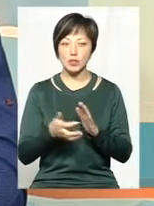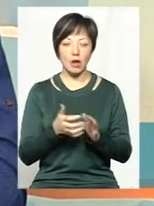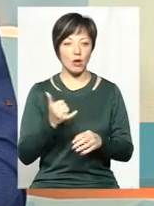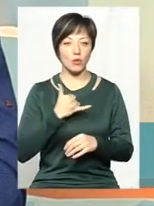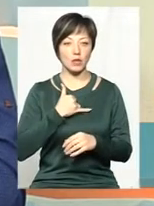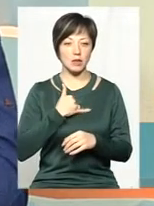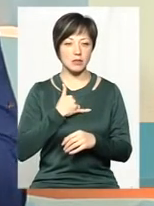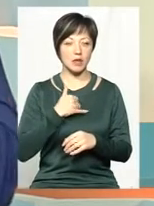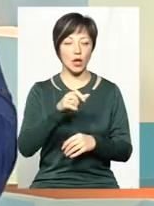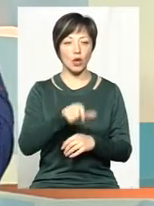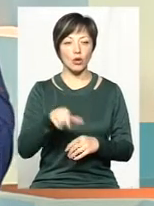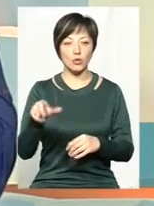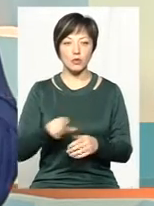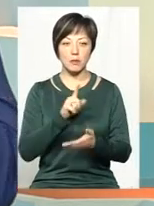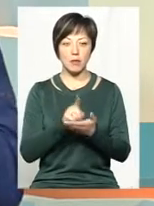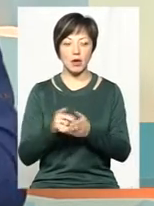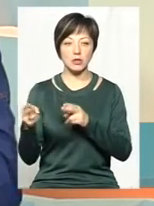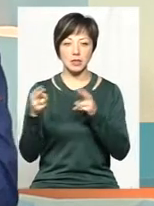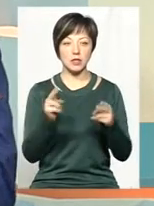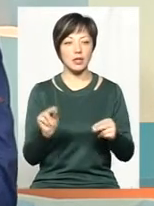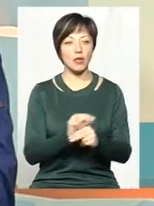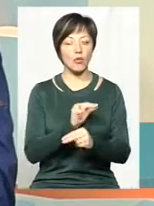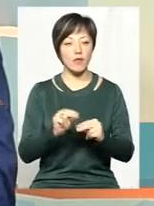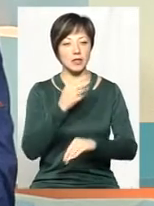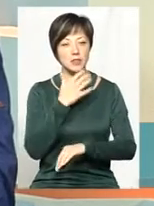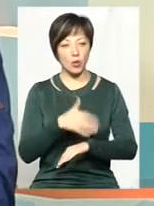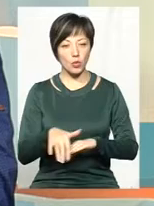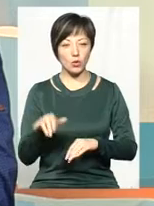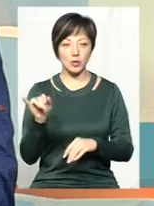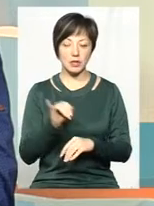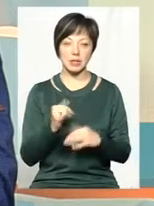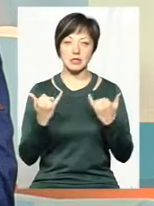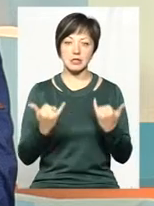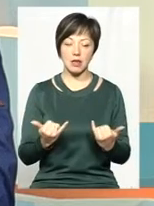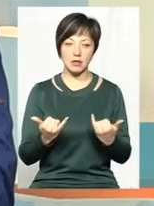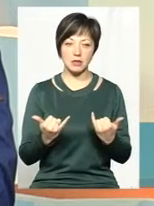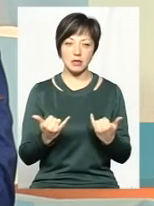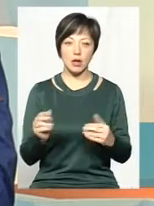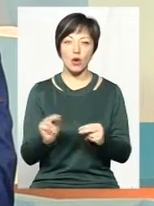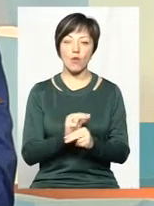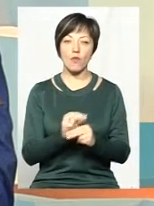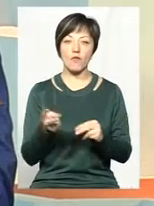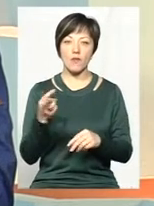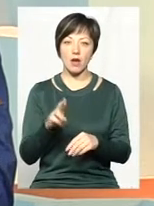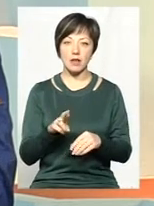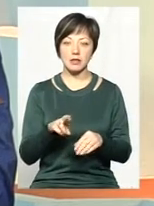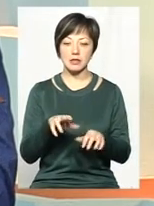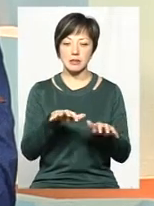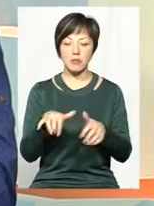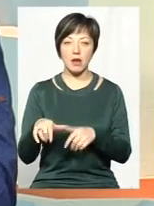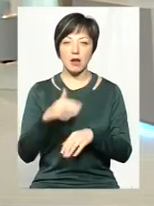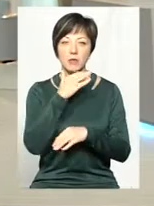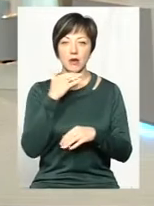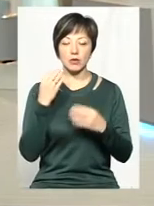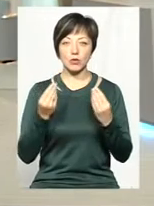нас люди мають їхати лікуватися за кордон, і зараз лікування забирає великі суми